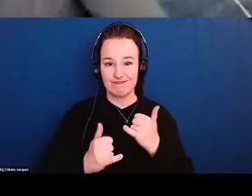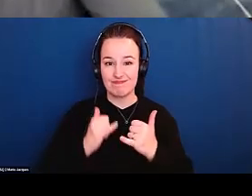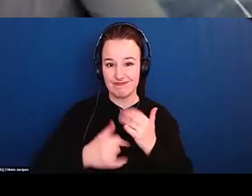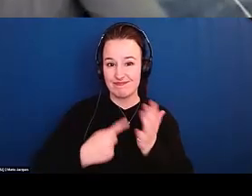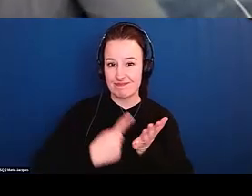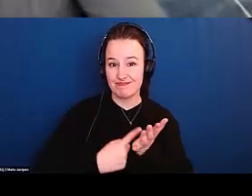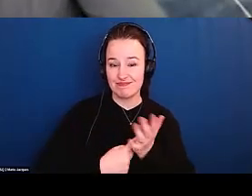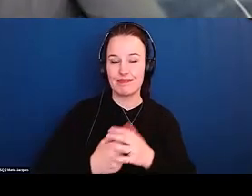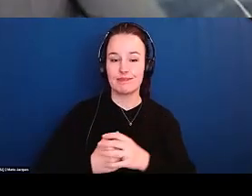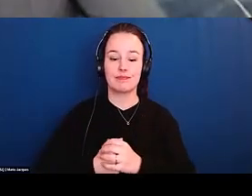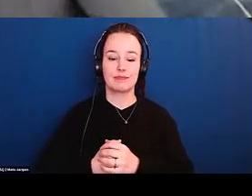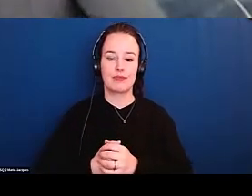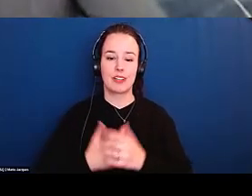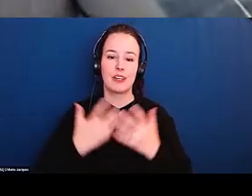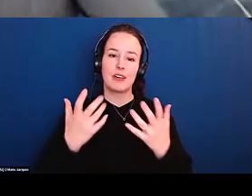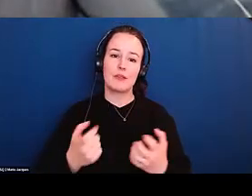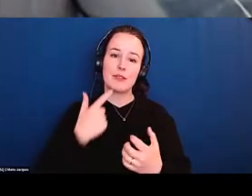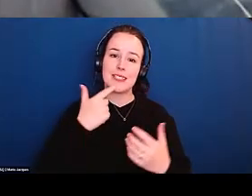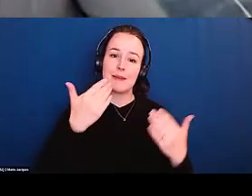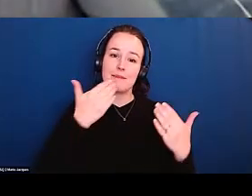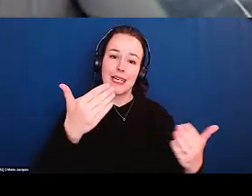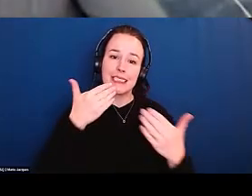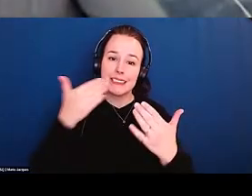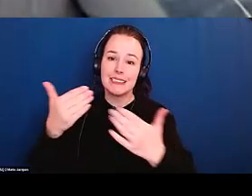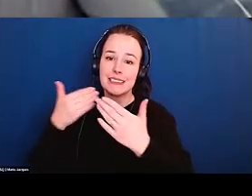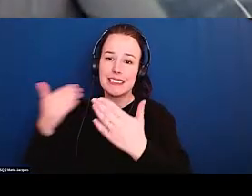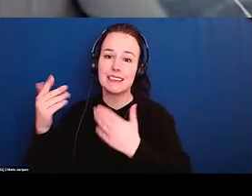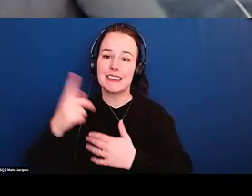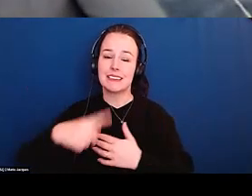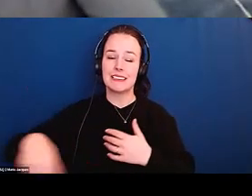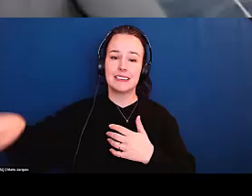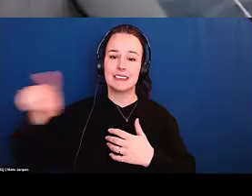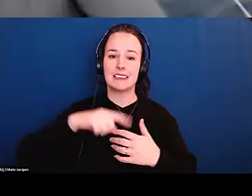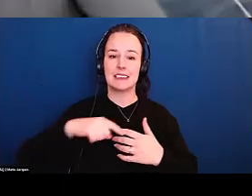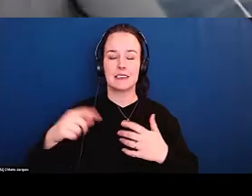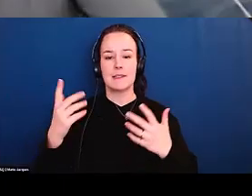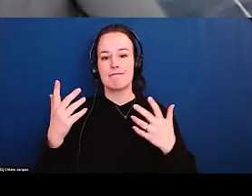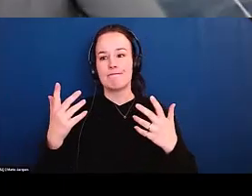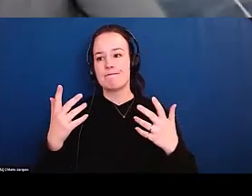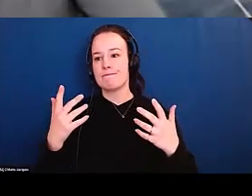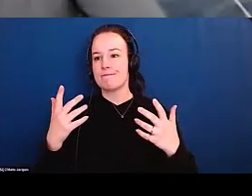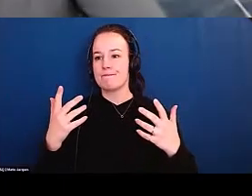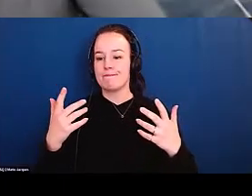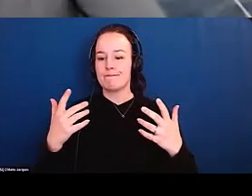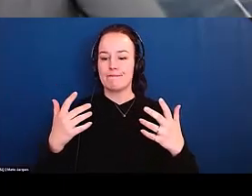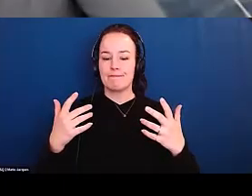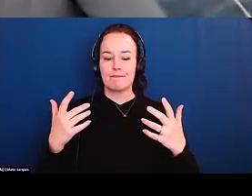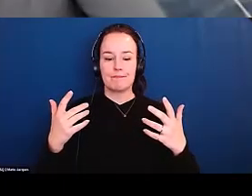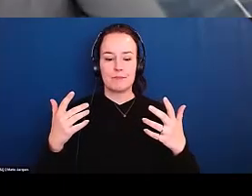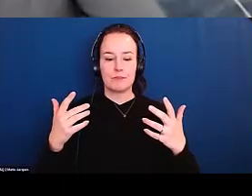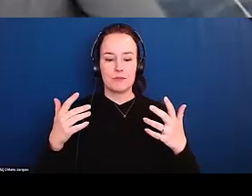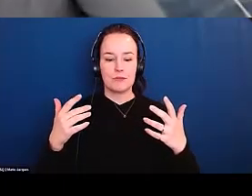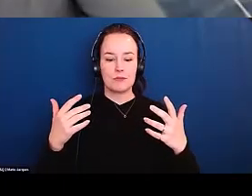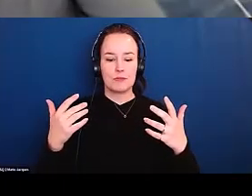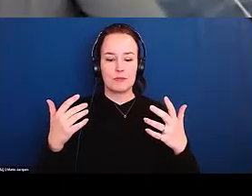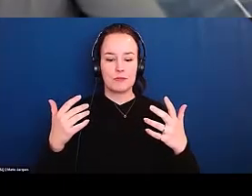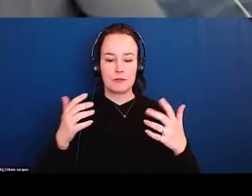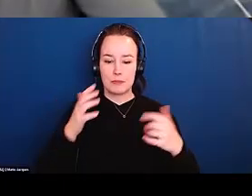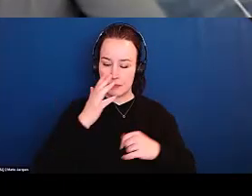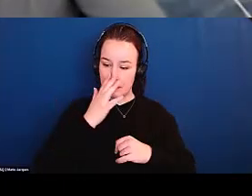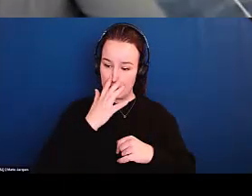Oui, alors, juste remercier tout le monde. Je pense que nous sommes tous,